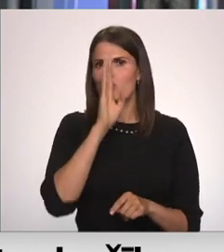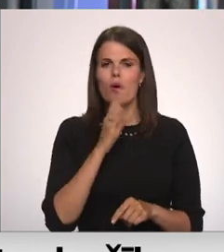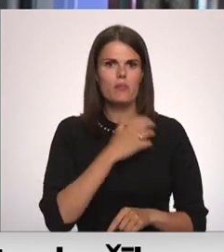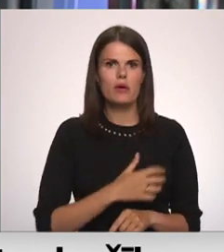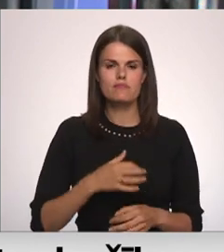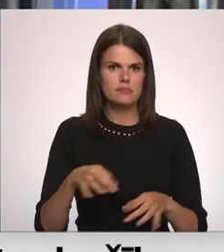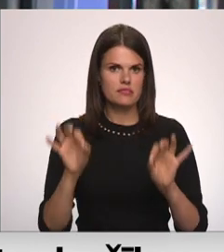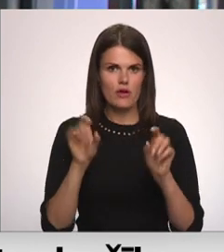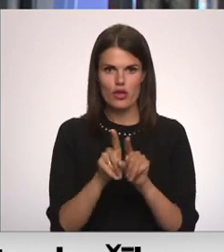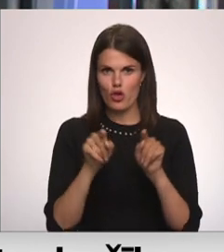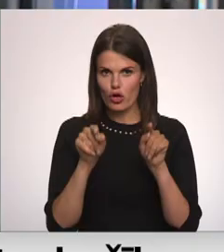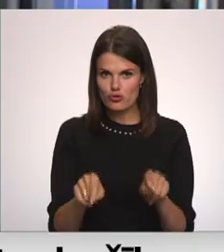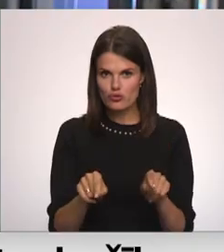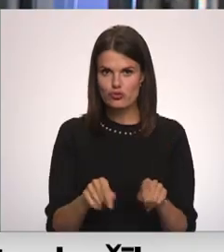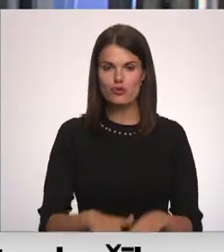svarīgi kā šeit.